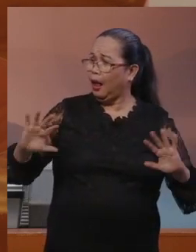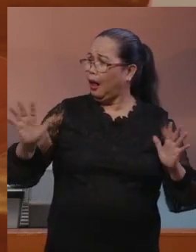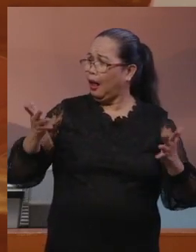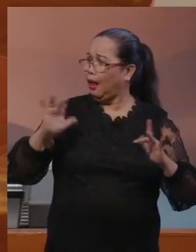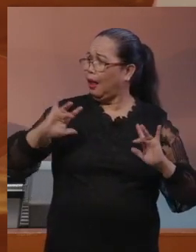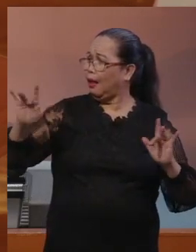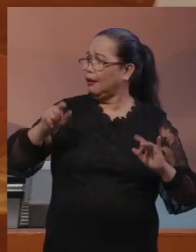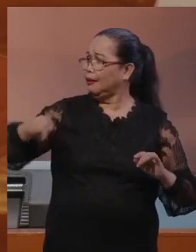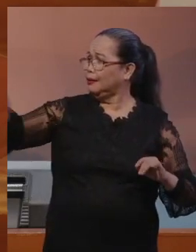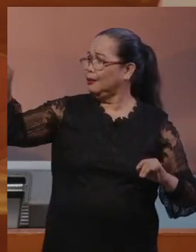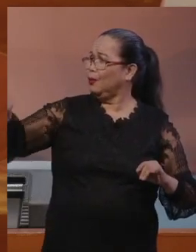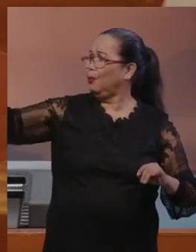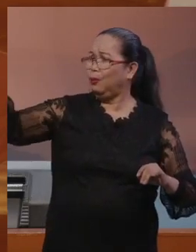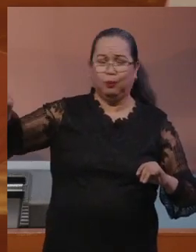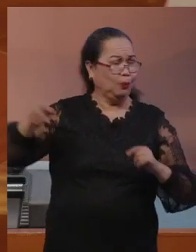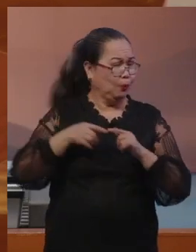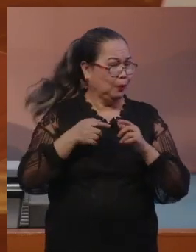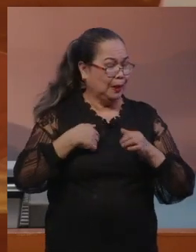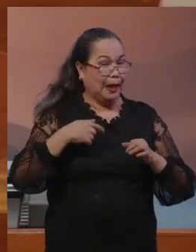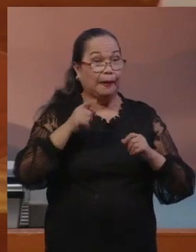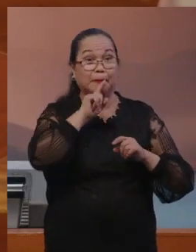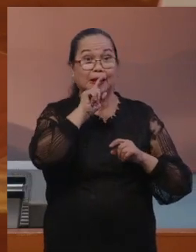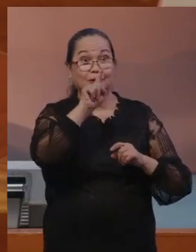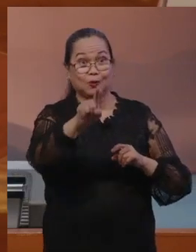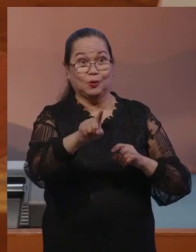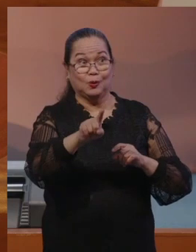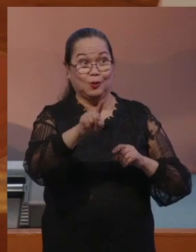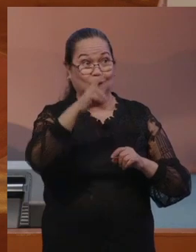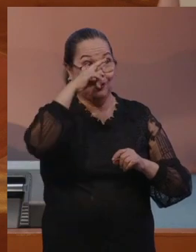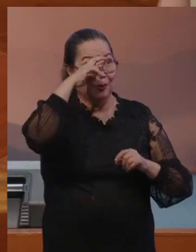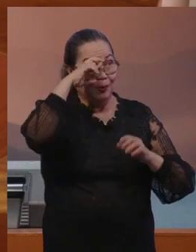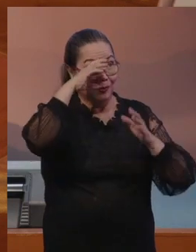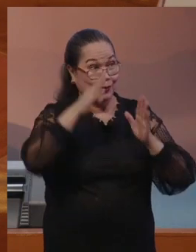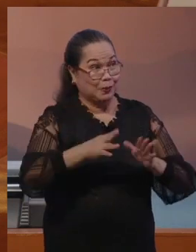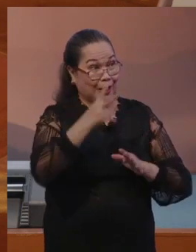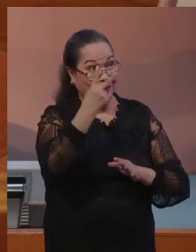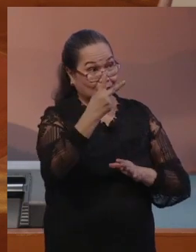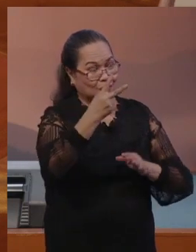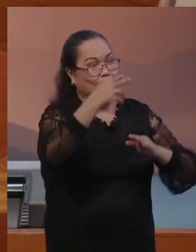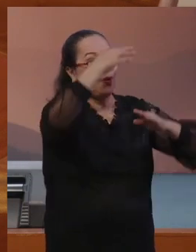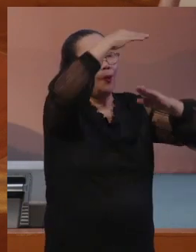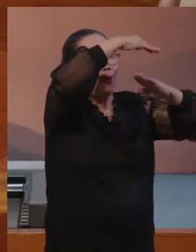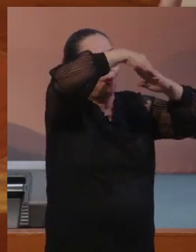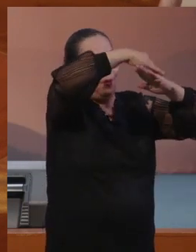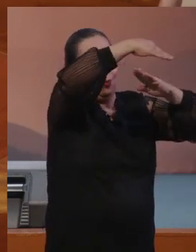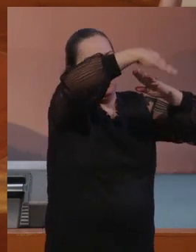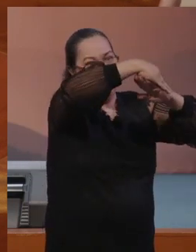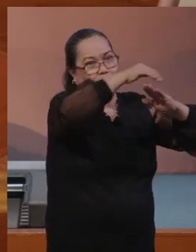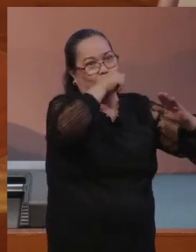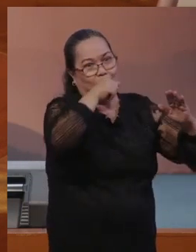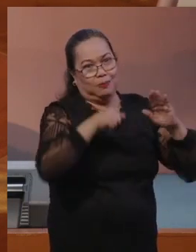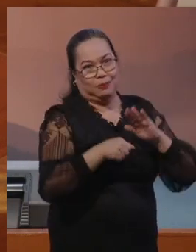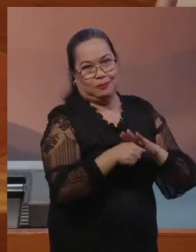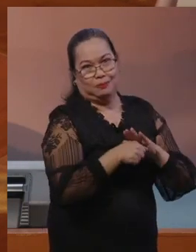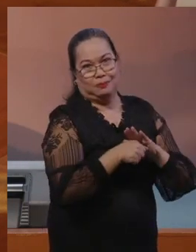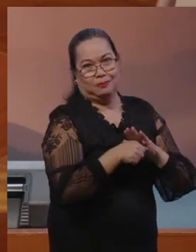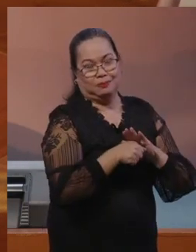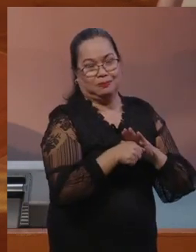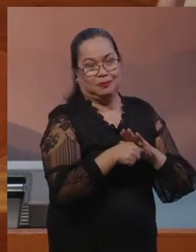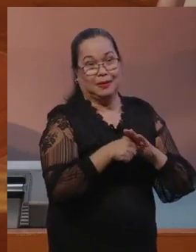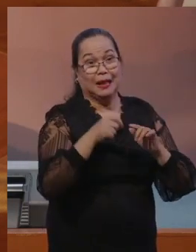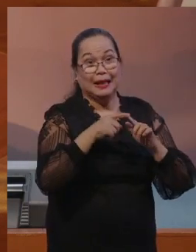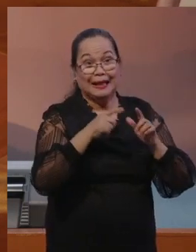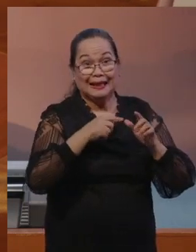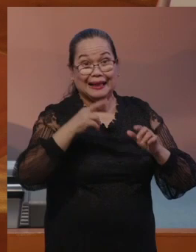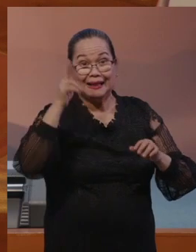pero nandun sila sa taas. No? Verse 9, and said to the men, tignan nyo